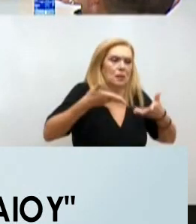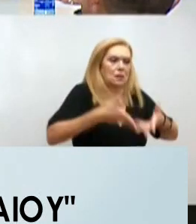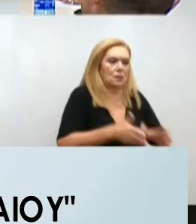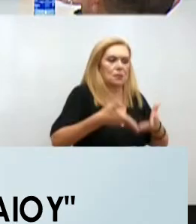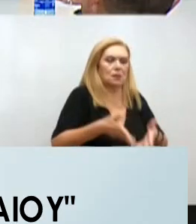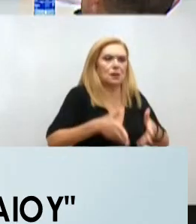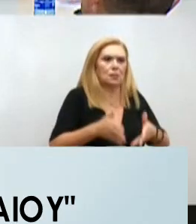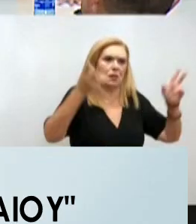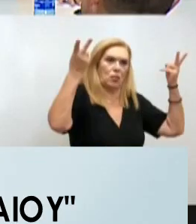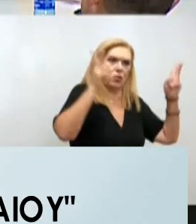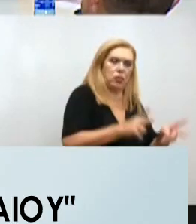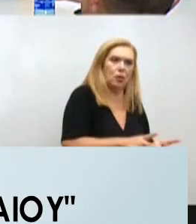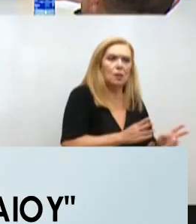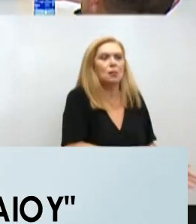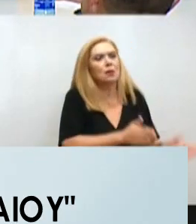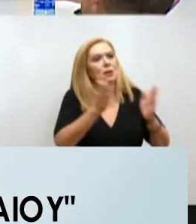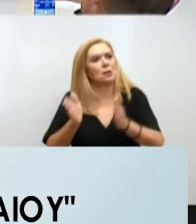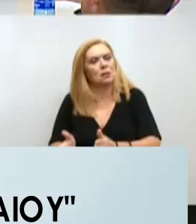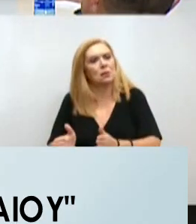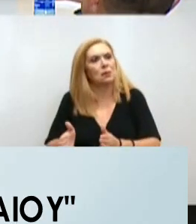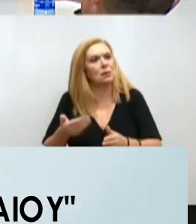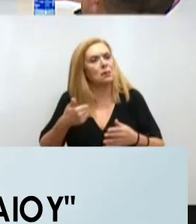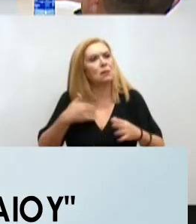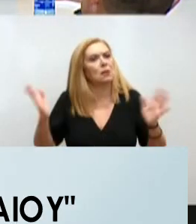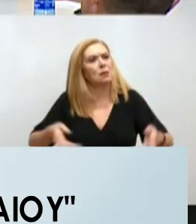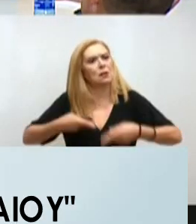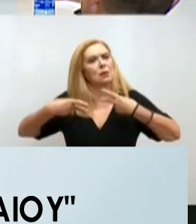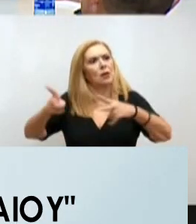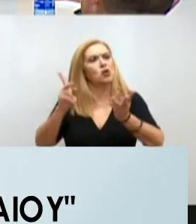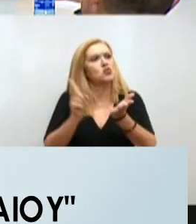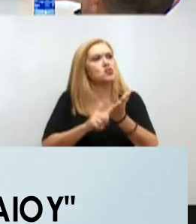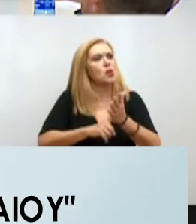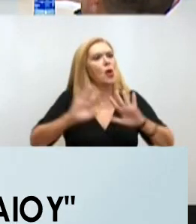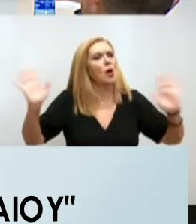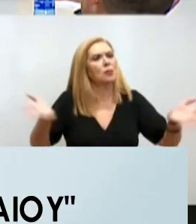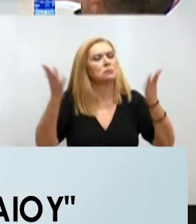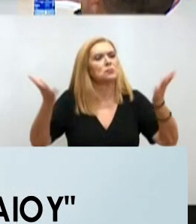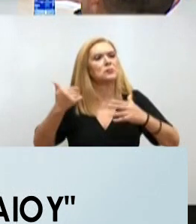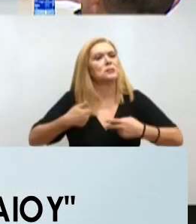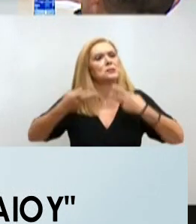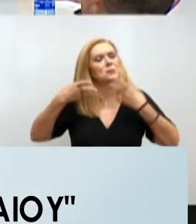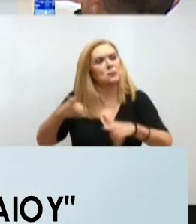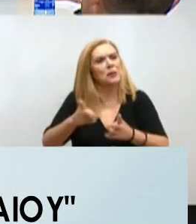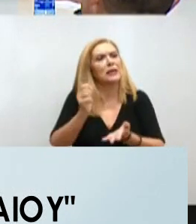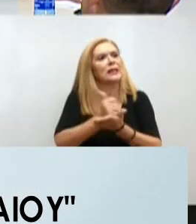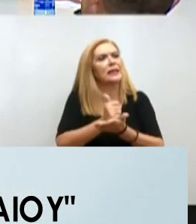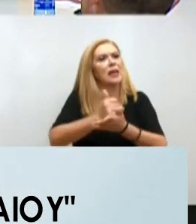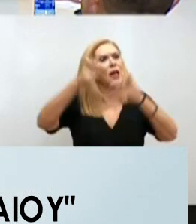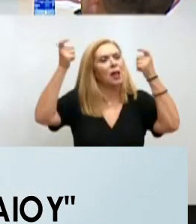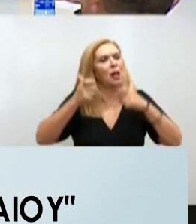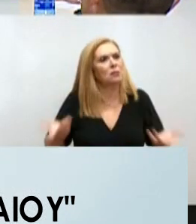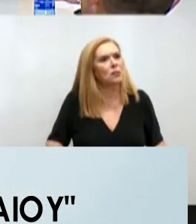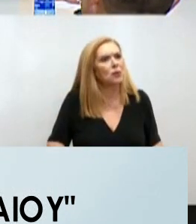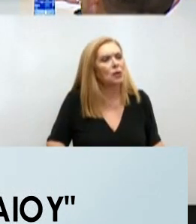δημογραφική κατάρρευση, και από την άλλη τι, μεταβαΐων και κλάδων, τι προωθούμε, τον ψευτογάμο.